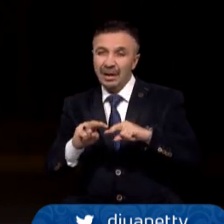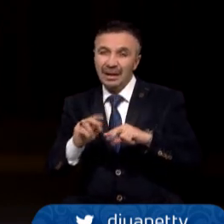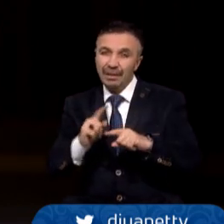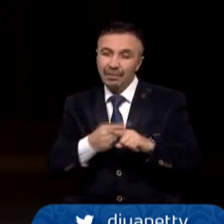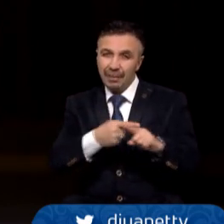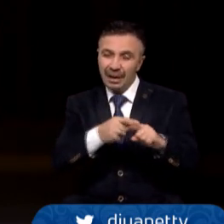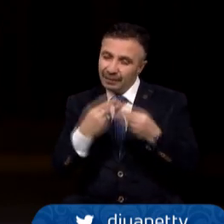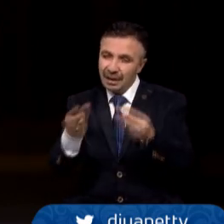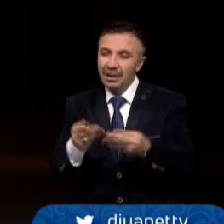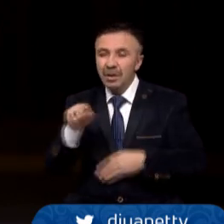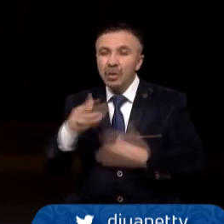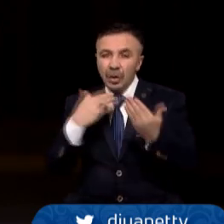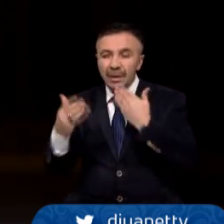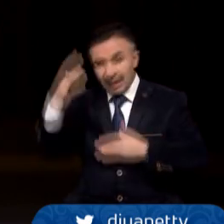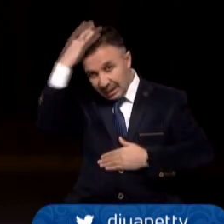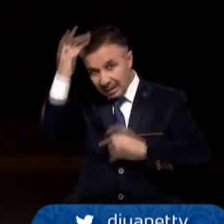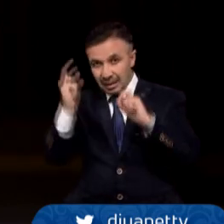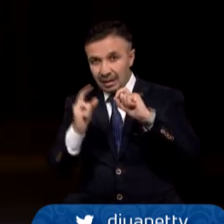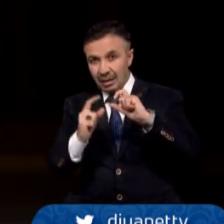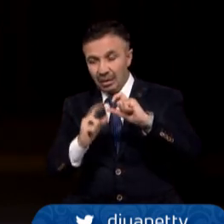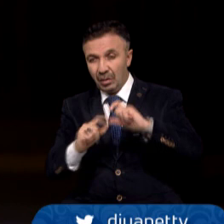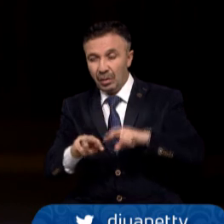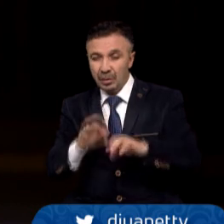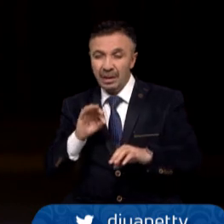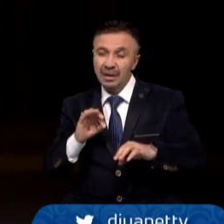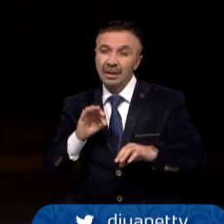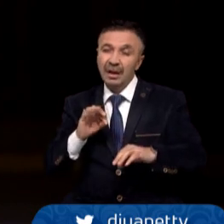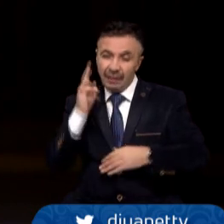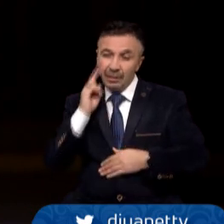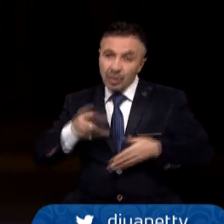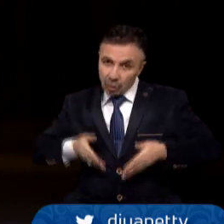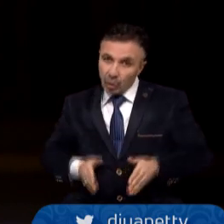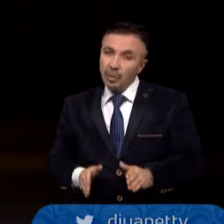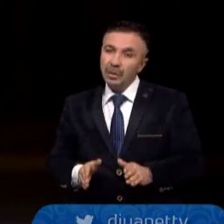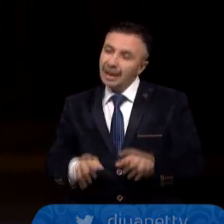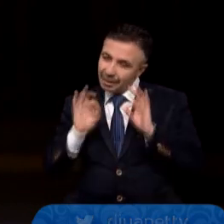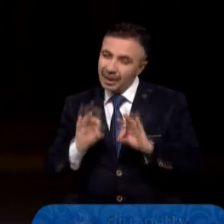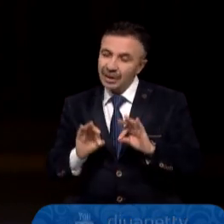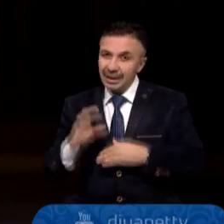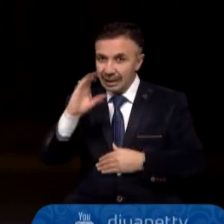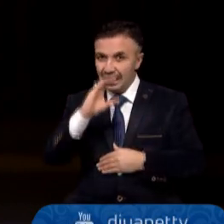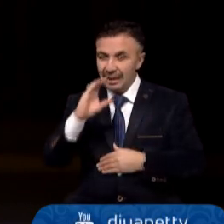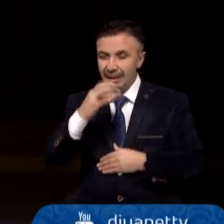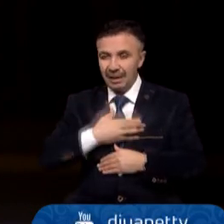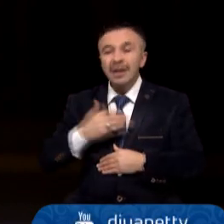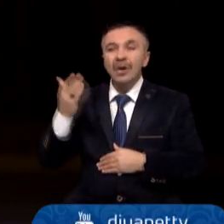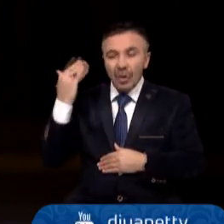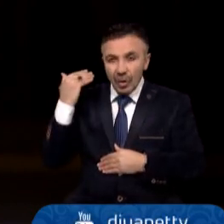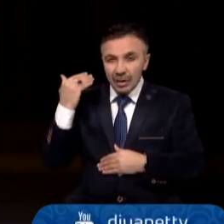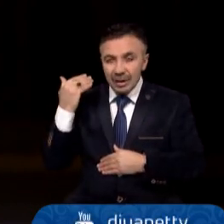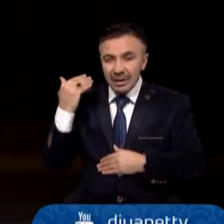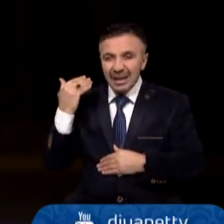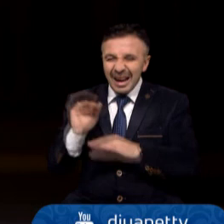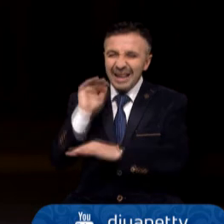verildi biz bu sohbetimizde Hazreti Osman Efendimizin doğumundan aldık ve